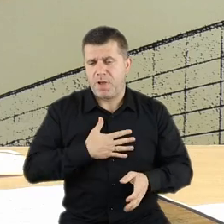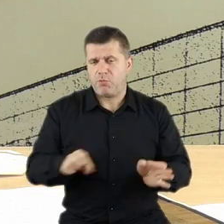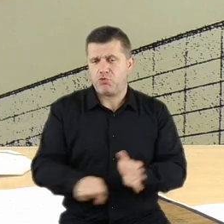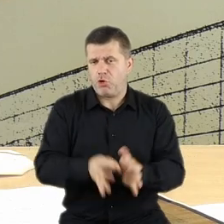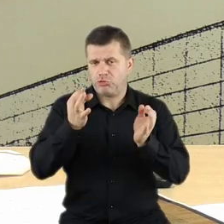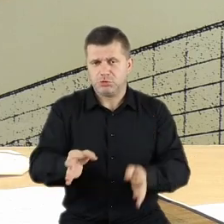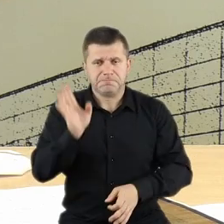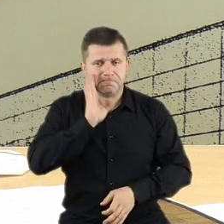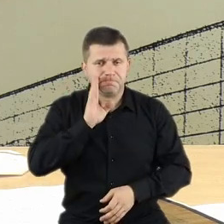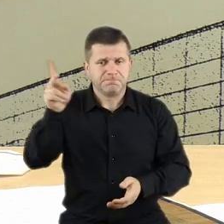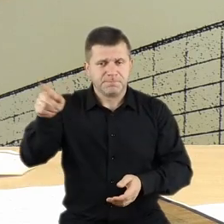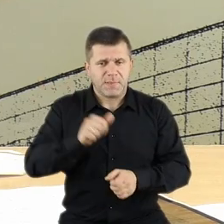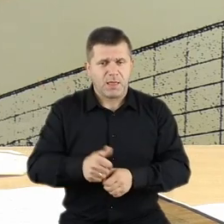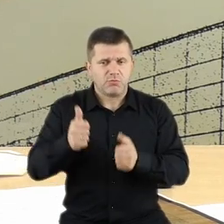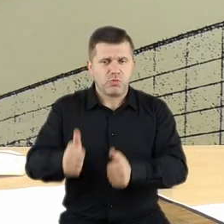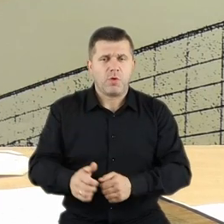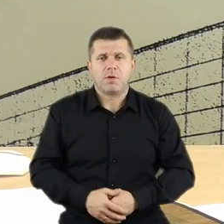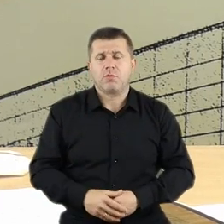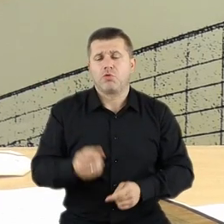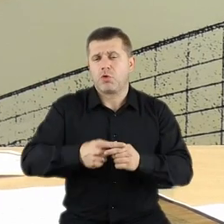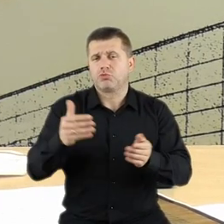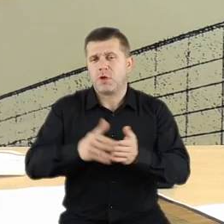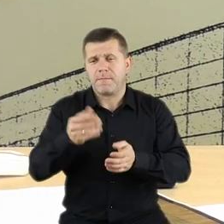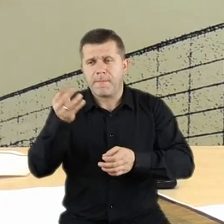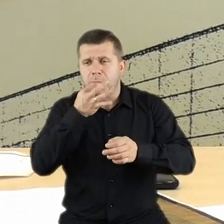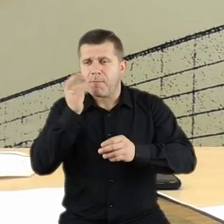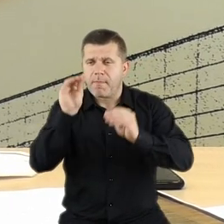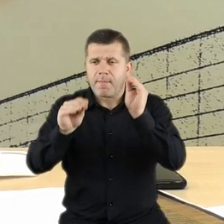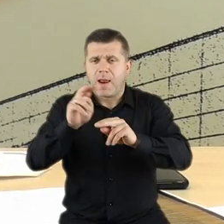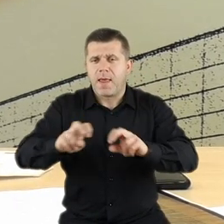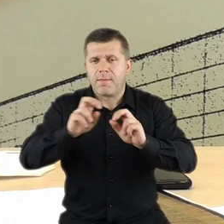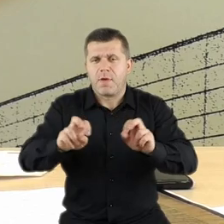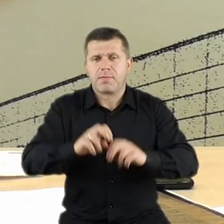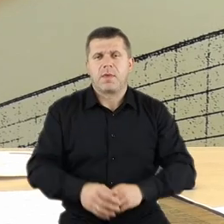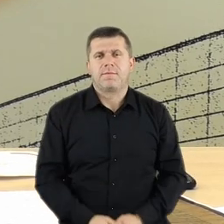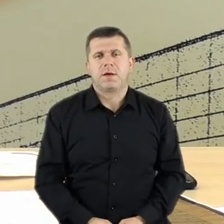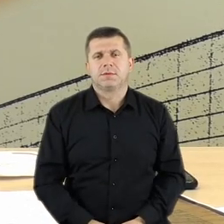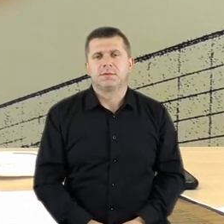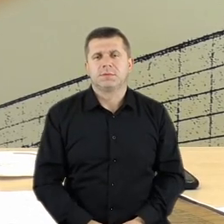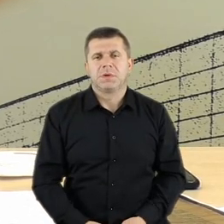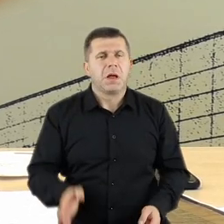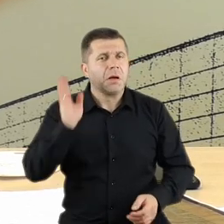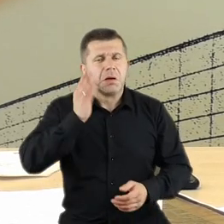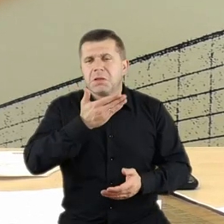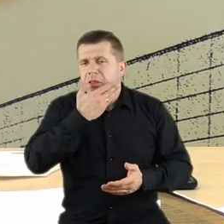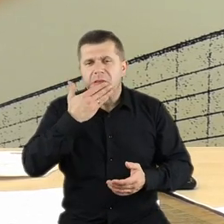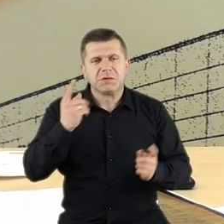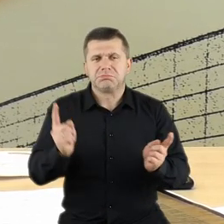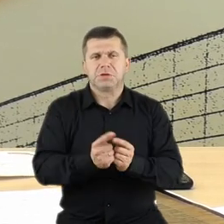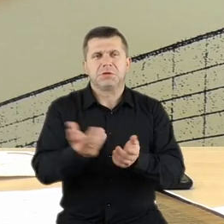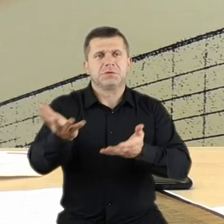stoi u mnie No trochę trzeba by go wyremontować ale ale nigdzie nie spotkałam takiego Kredensu